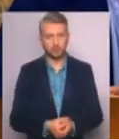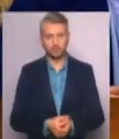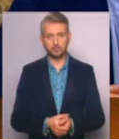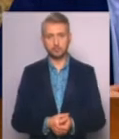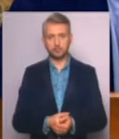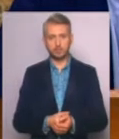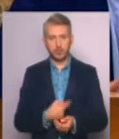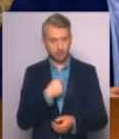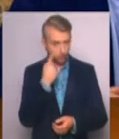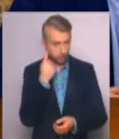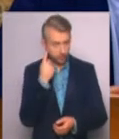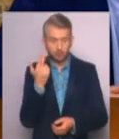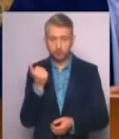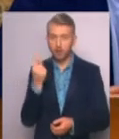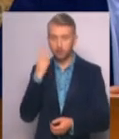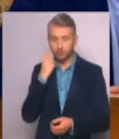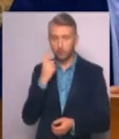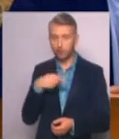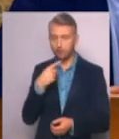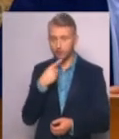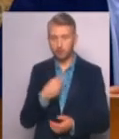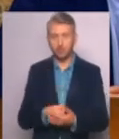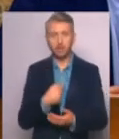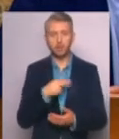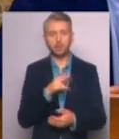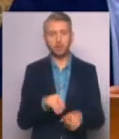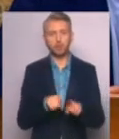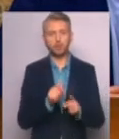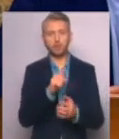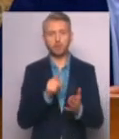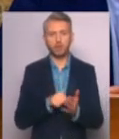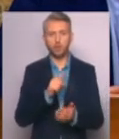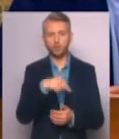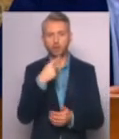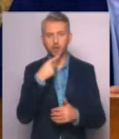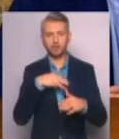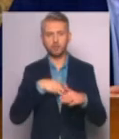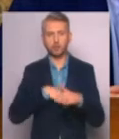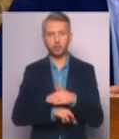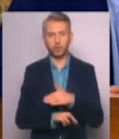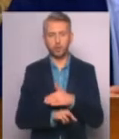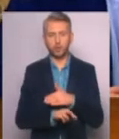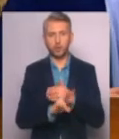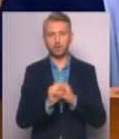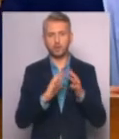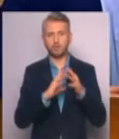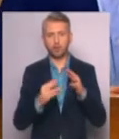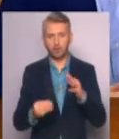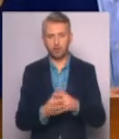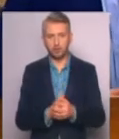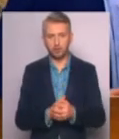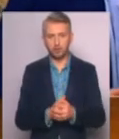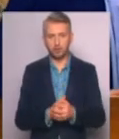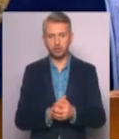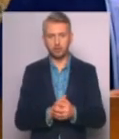Здравствуйте. Алло, ви чуєте? Так, так, ми вас чуємо, говоріть. Я по такому питанню, от ви кажете, метро на Виноградар. Так. А